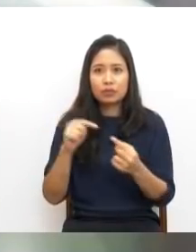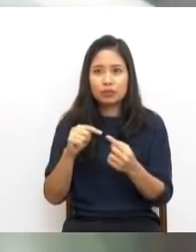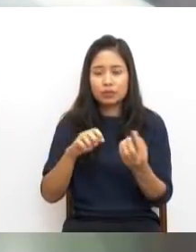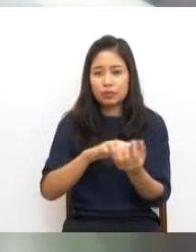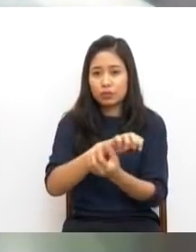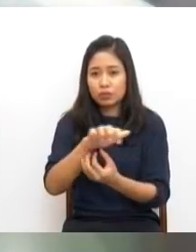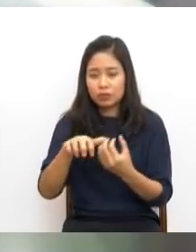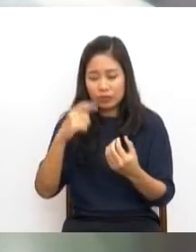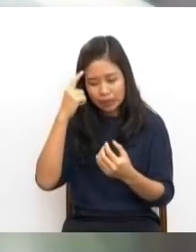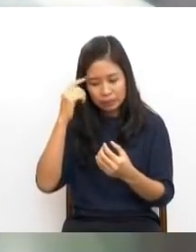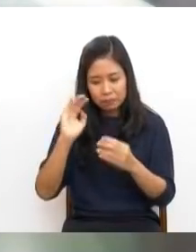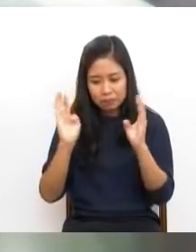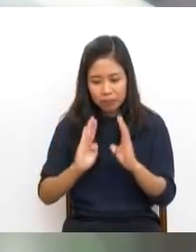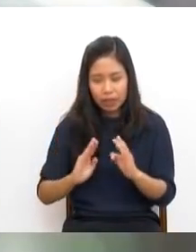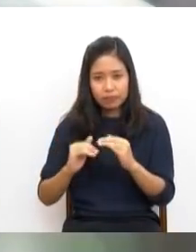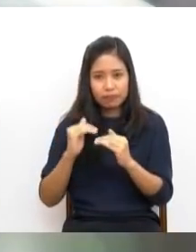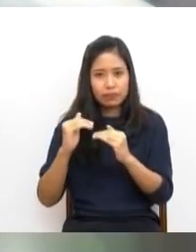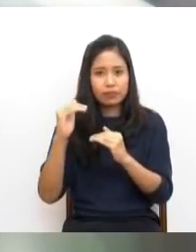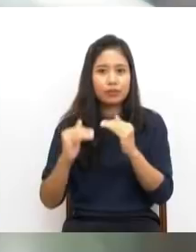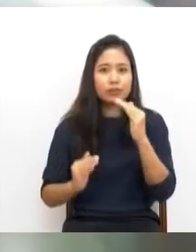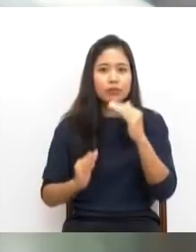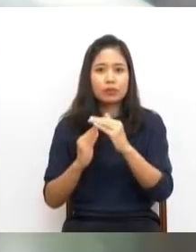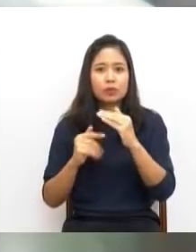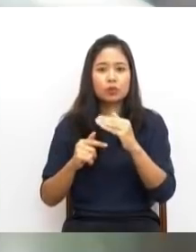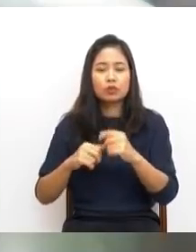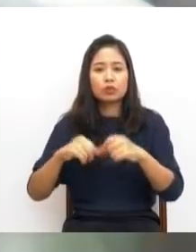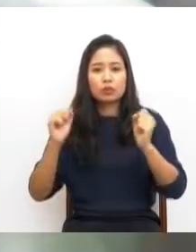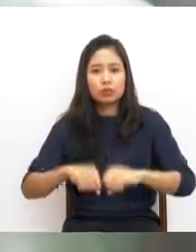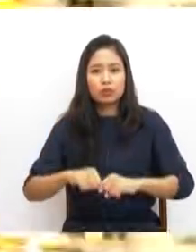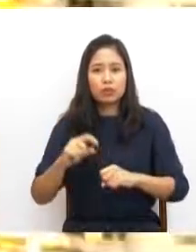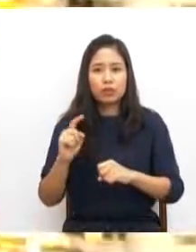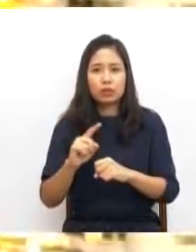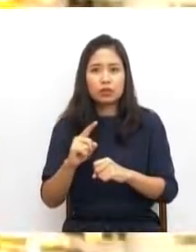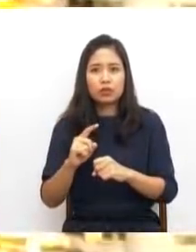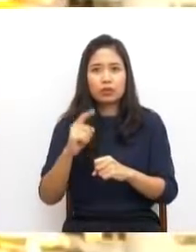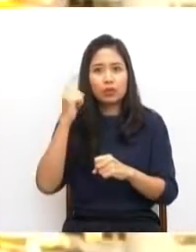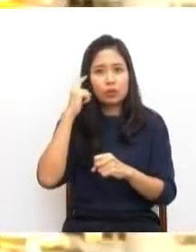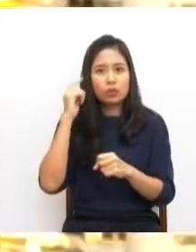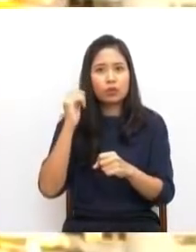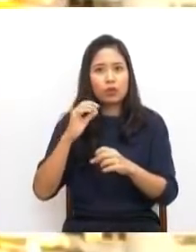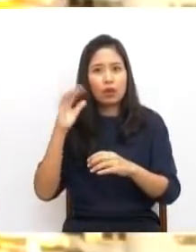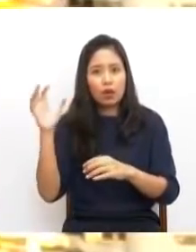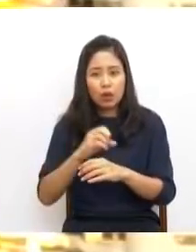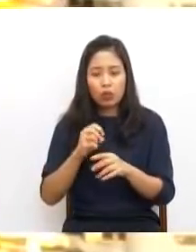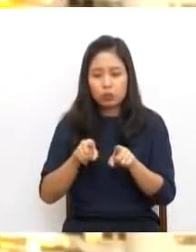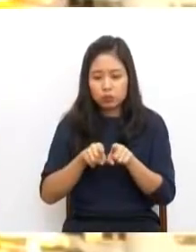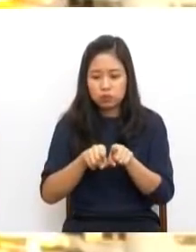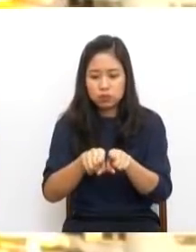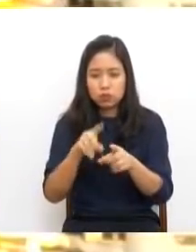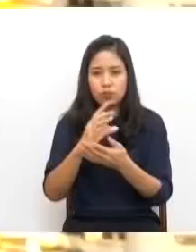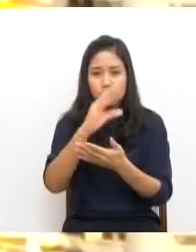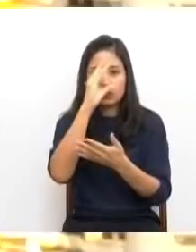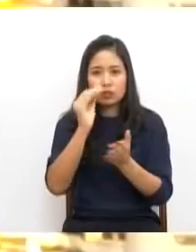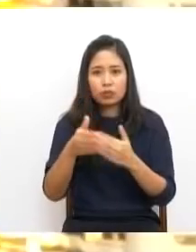ปลั๊กกับวิชาวิทยาศาสตร์ที่จะสามารถทำให้เรียนรู้2วิชาได้ไปคู่ขนานกันอย่างที่